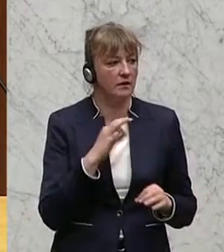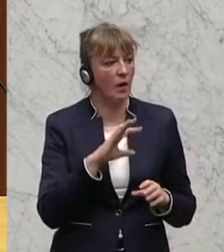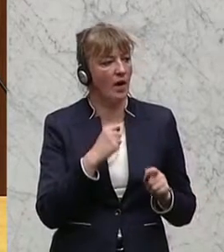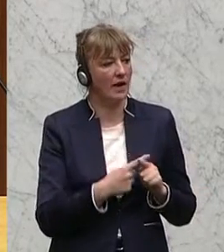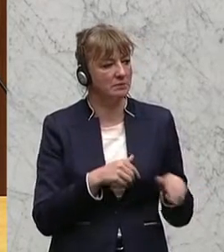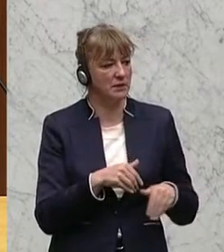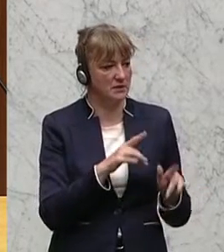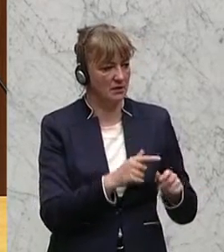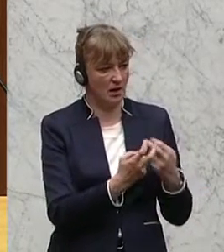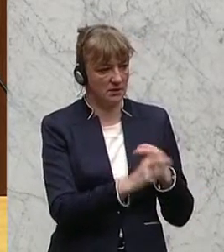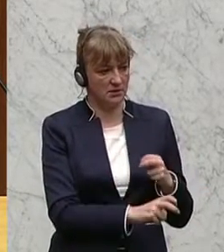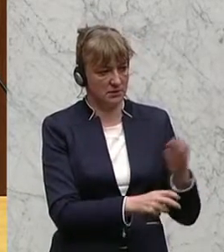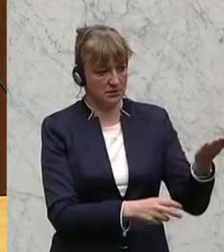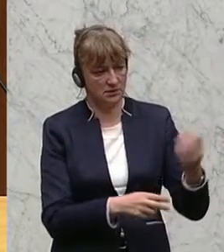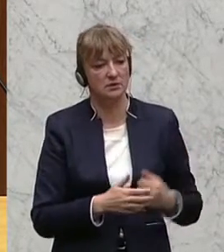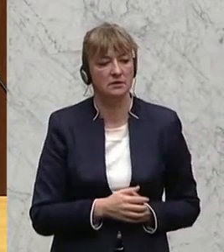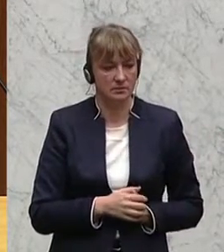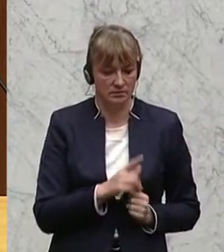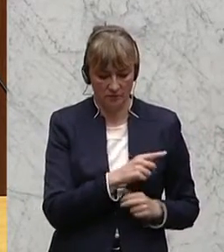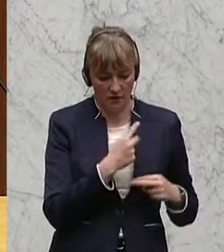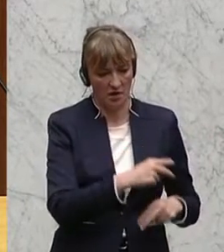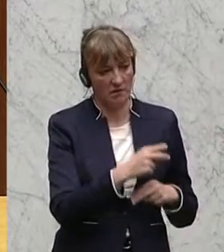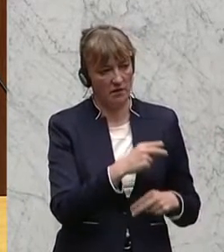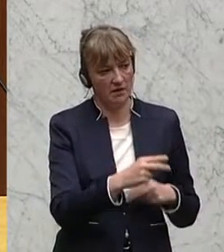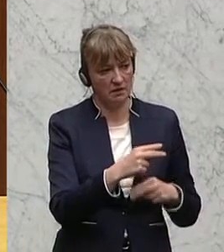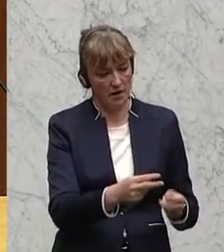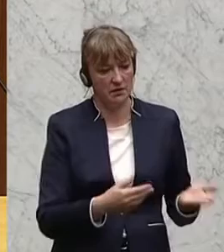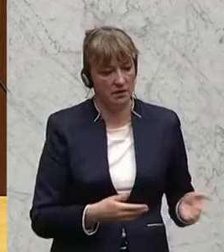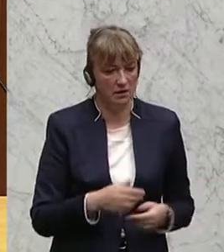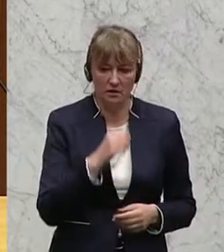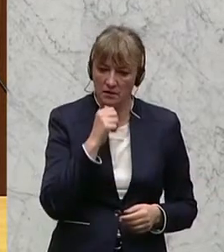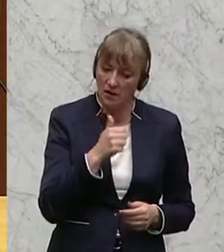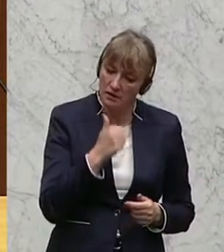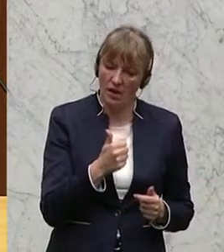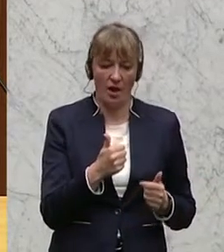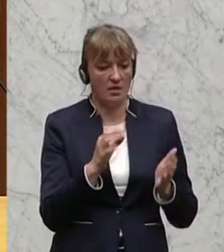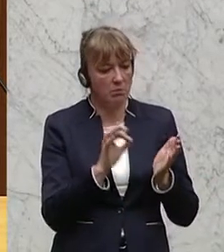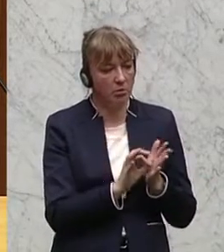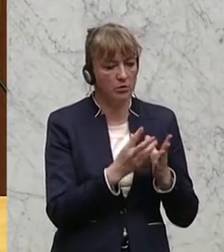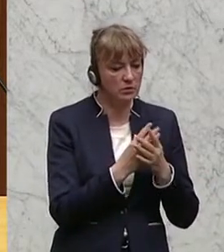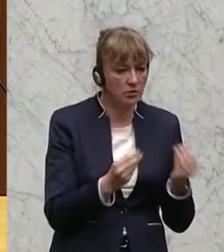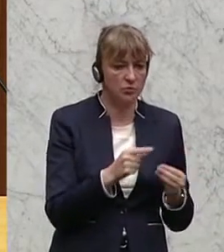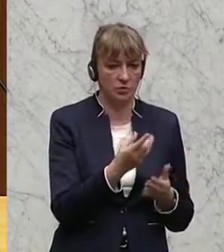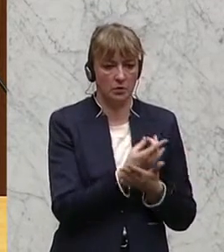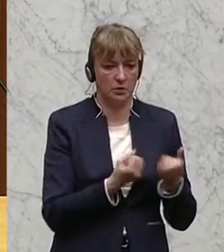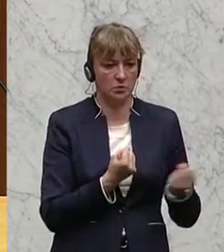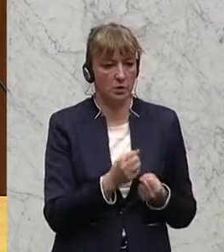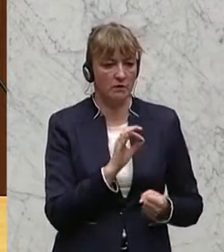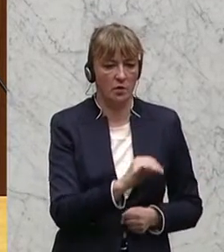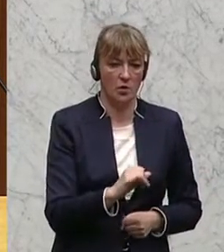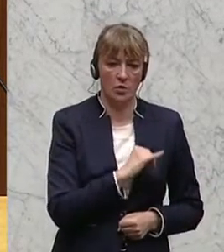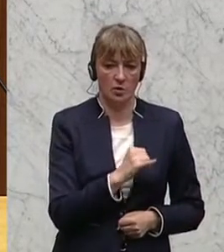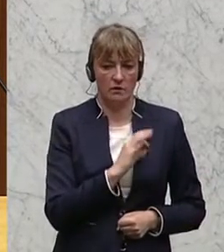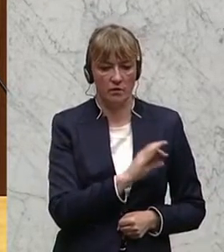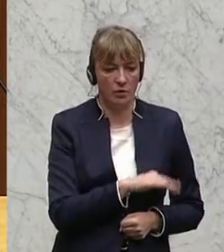Ex-Minister sitzt ja auch da, den Sie fortsetzen, wo es nicht einen Ansatzpunkt gibt in der Bildungspolitik für die